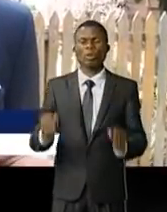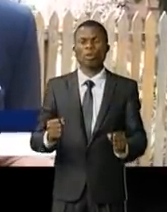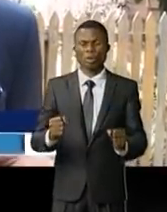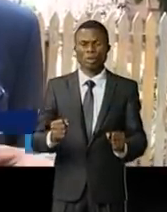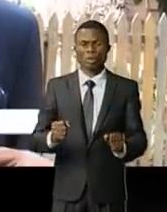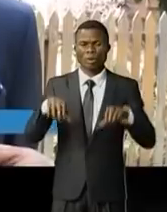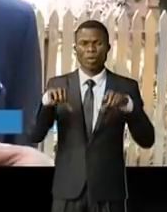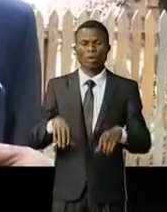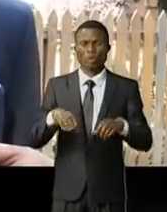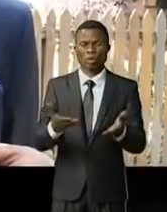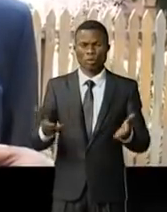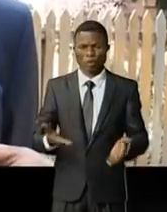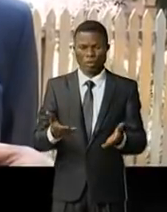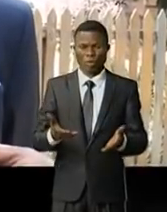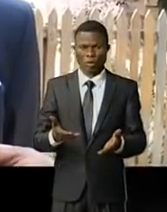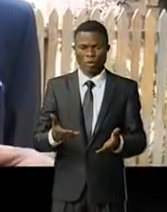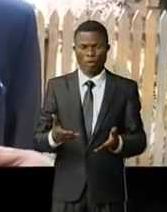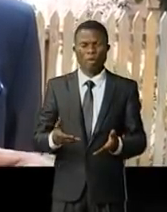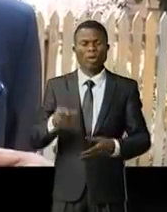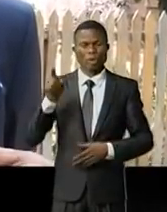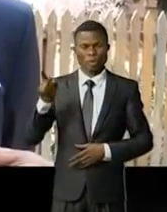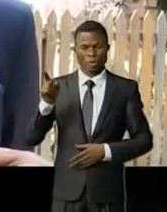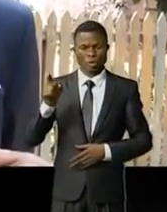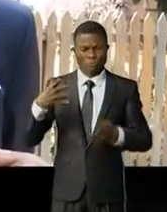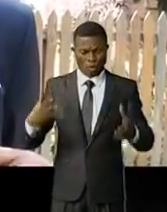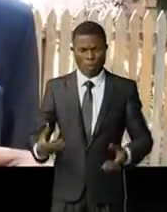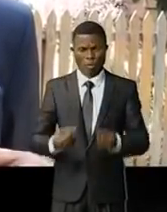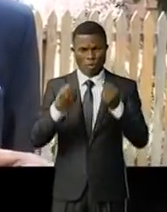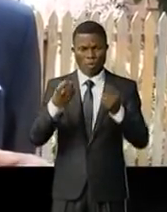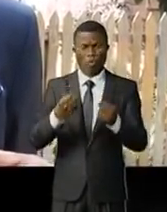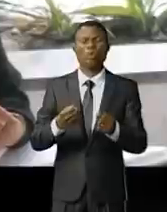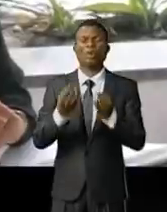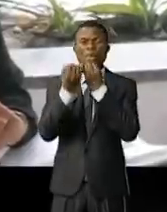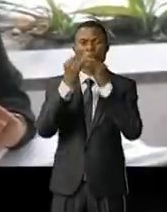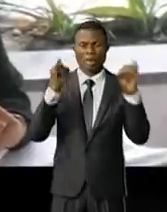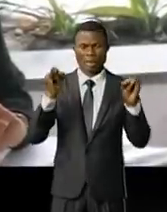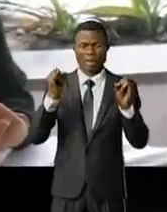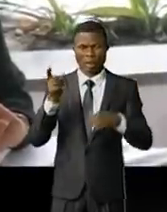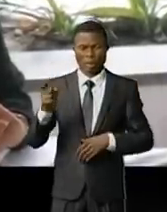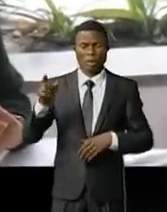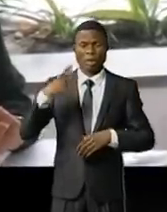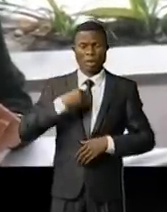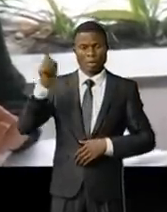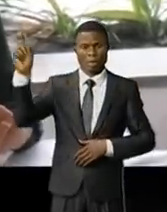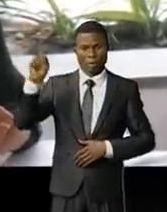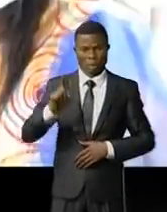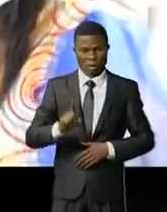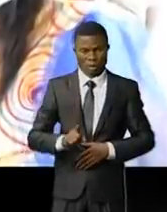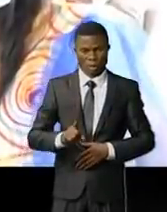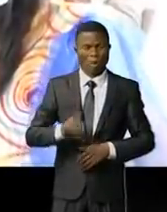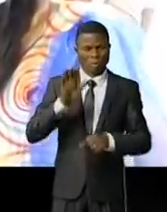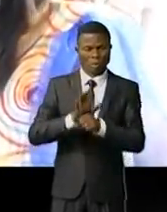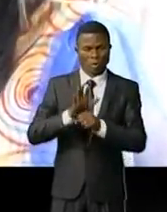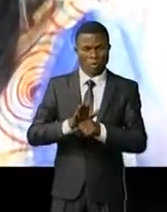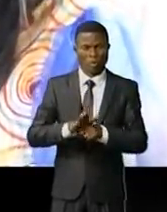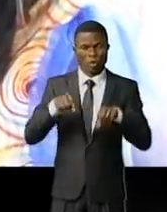du Congo, qui venait juste trouver son indépendance. Il est venu à maintes reprises